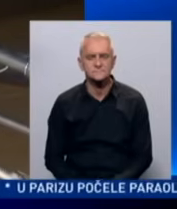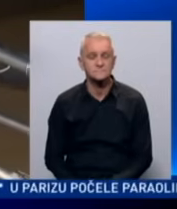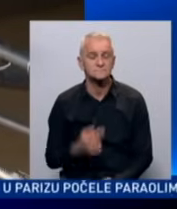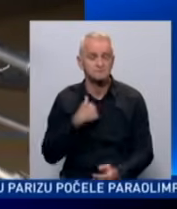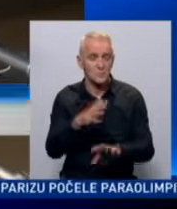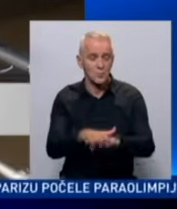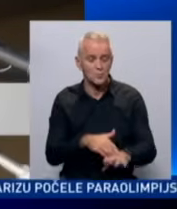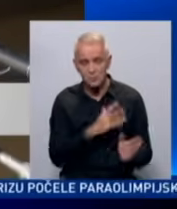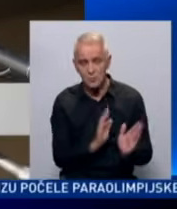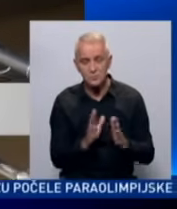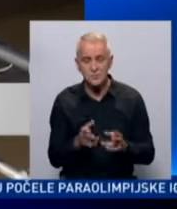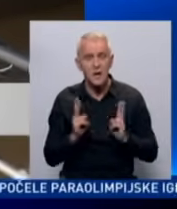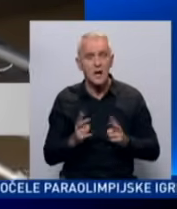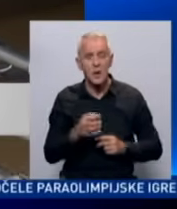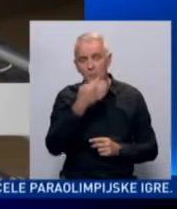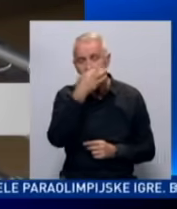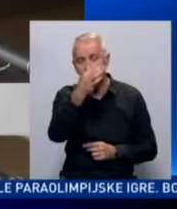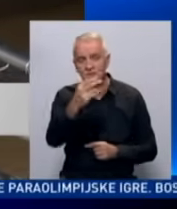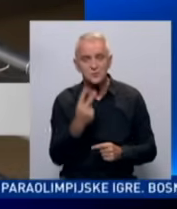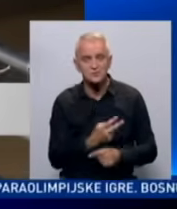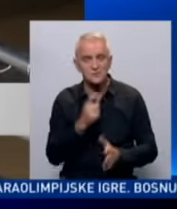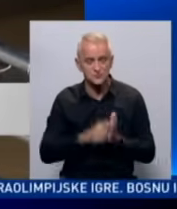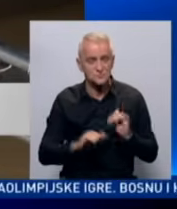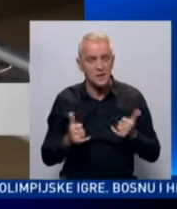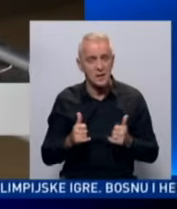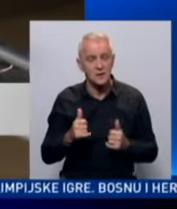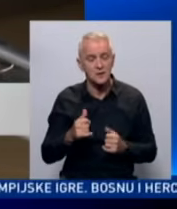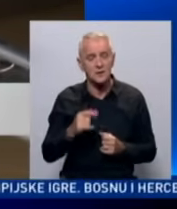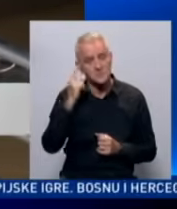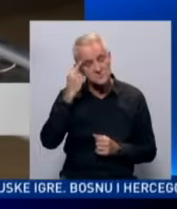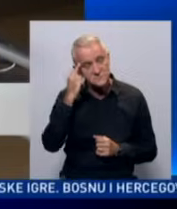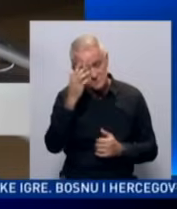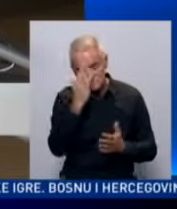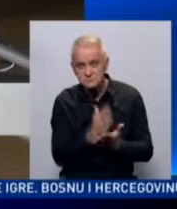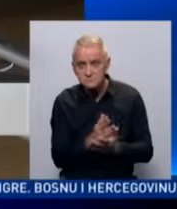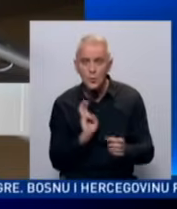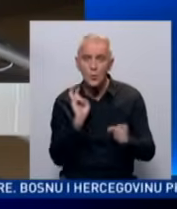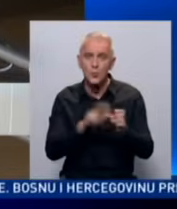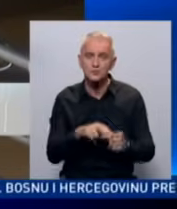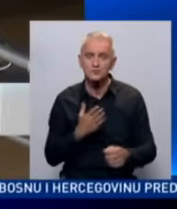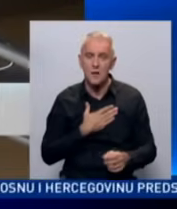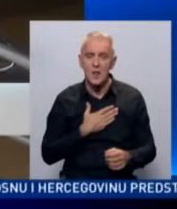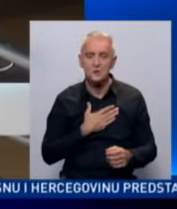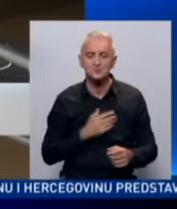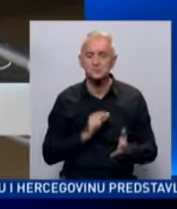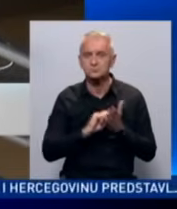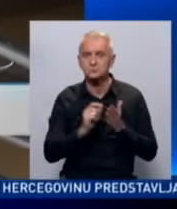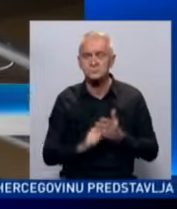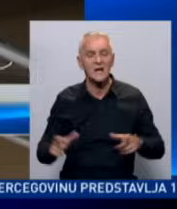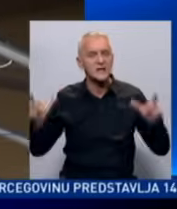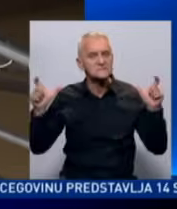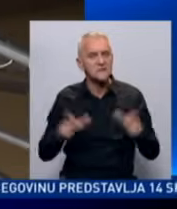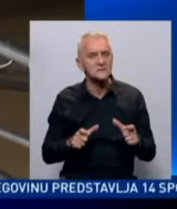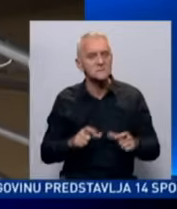Pokrenuo sam postupke kako bih pitao zemlje članice žele li, smatraju li primjerenim uključiti u naš popis sankcija neke izraelske